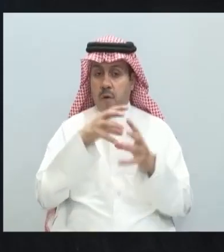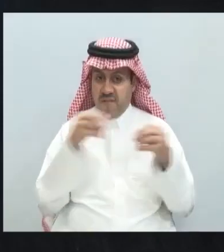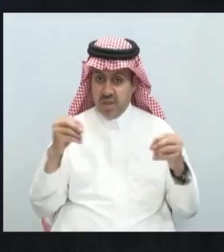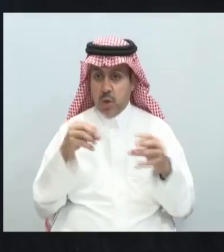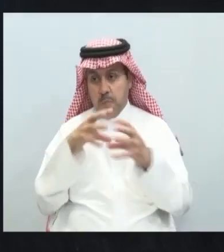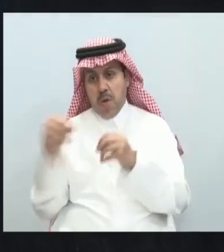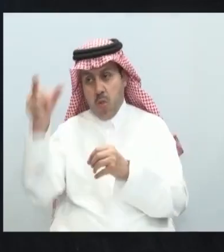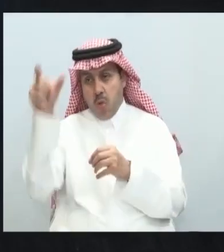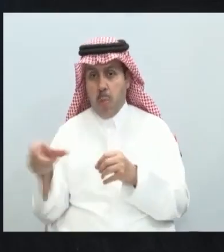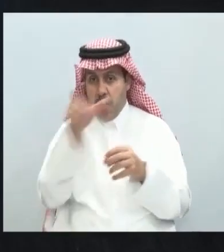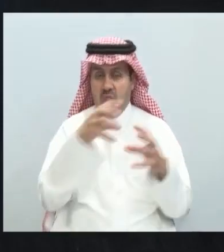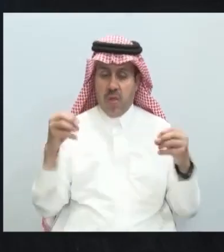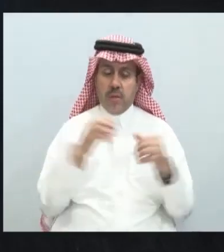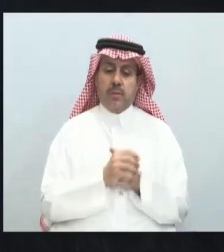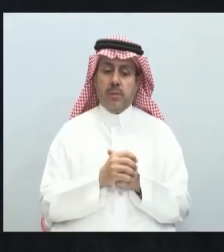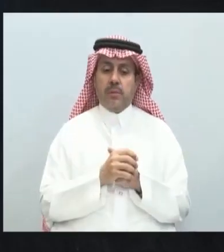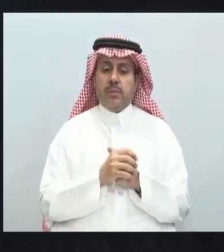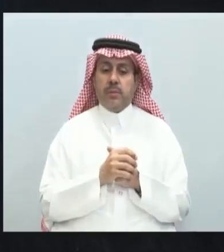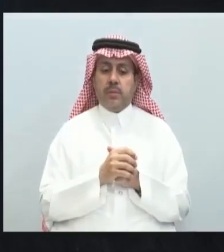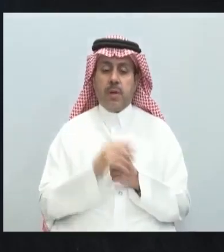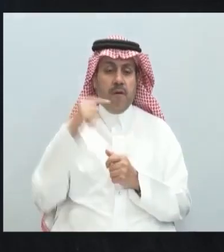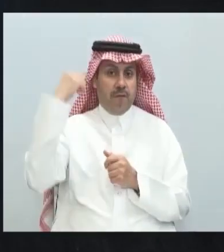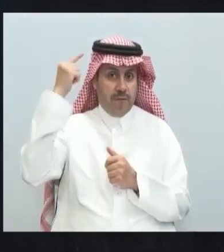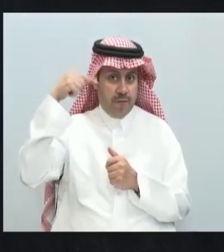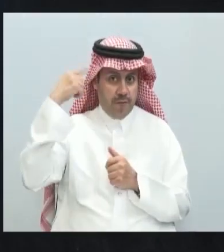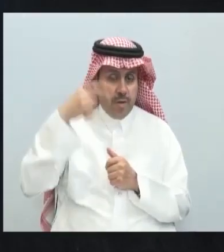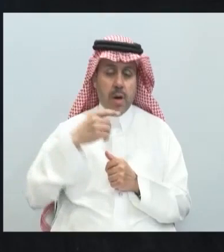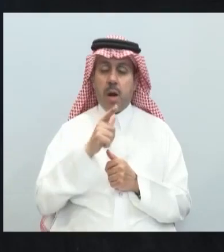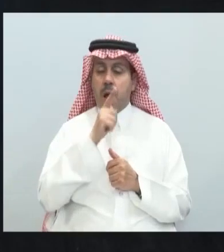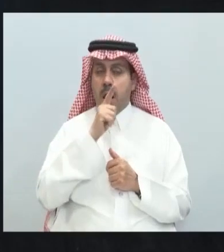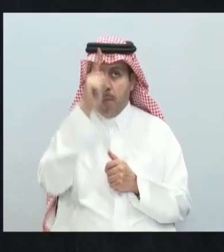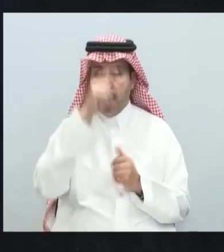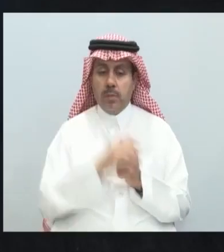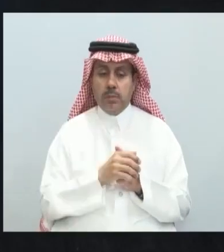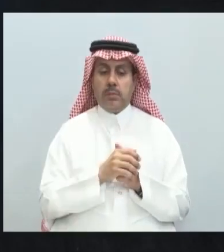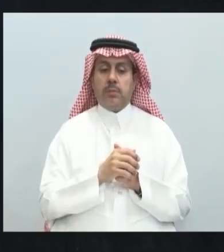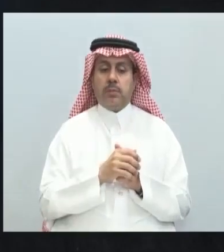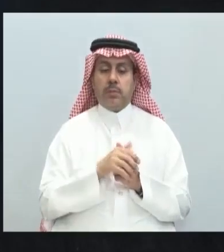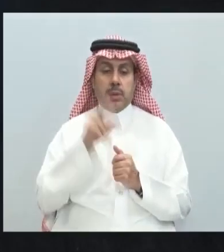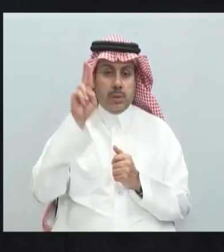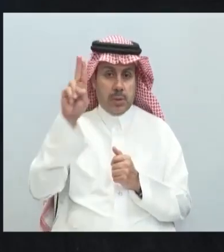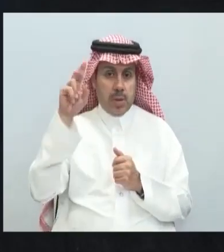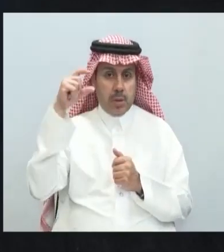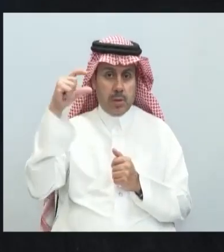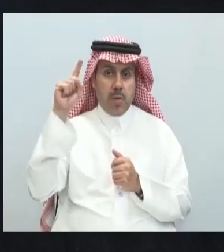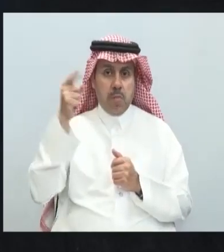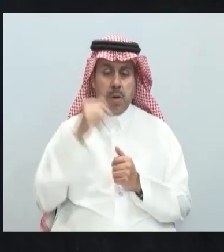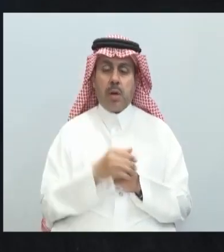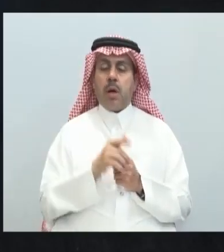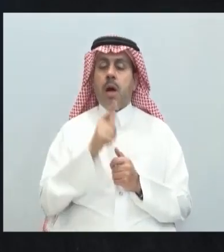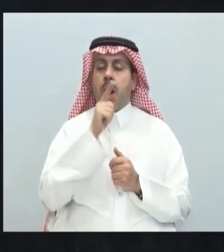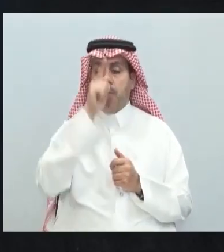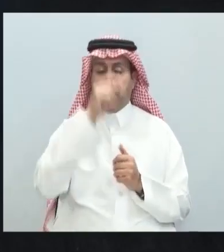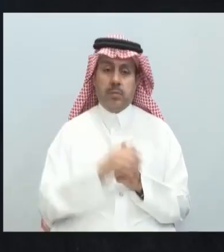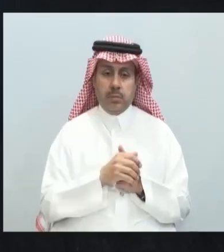ويفسر بعضه بعضا فلنتابع ونتدبر اياته فان الله جل وعلا يقول